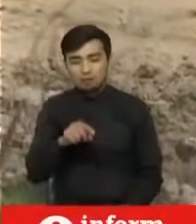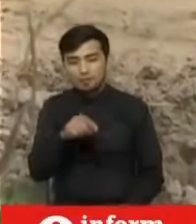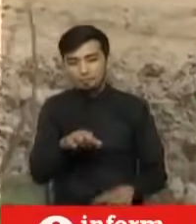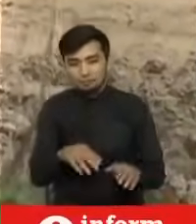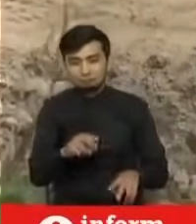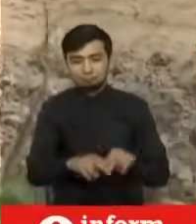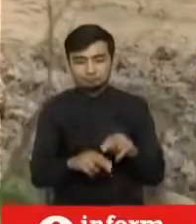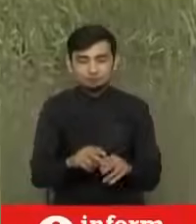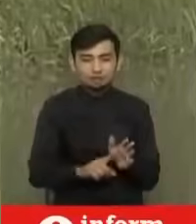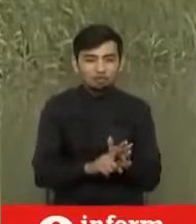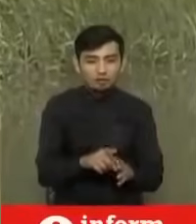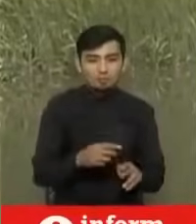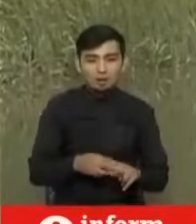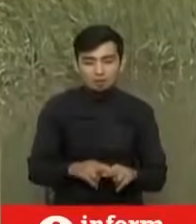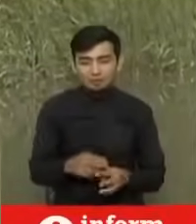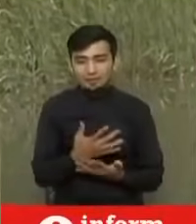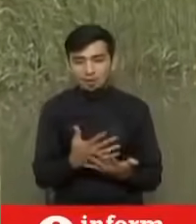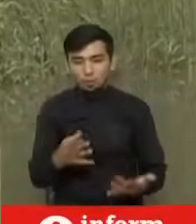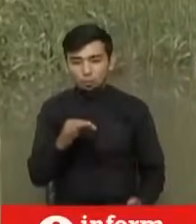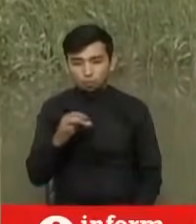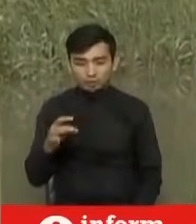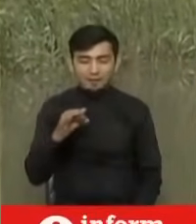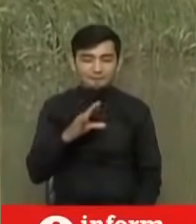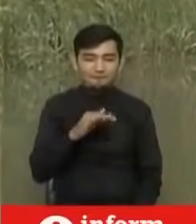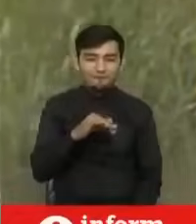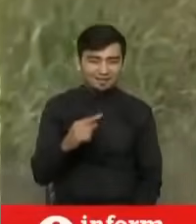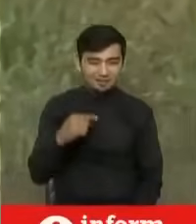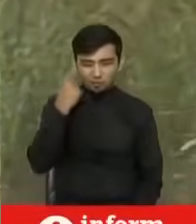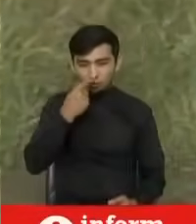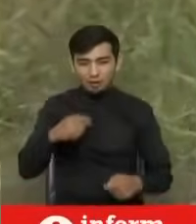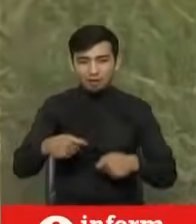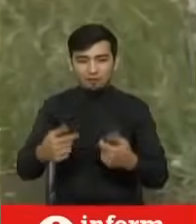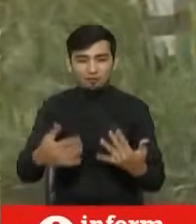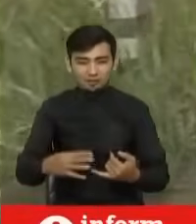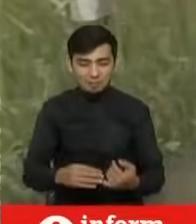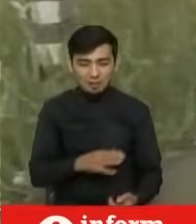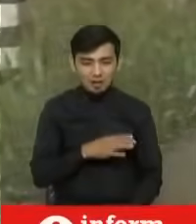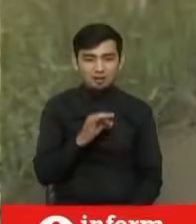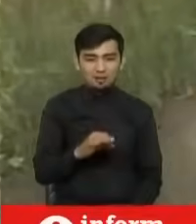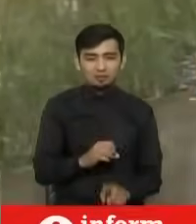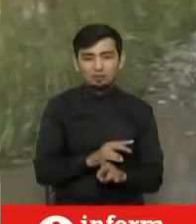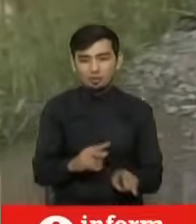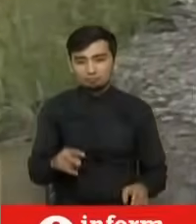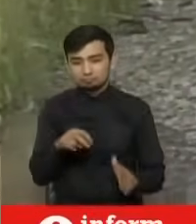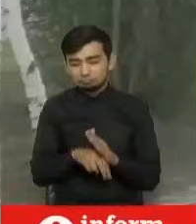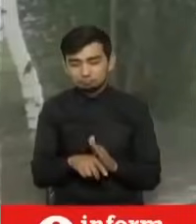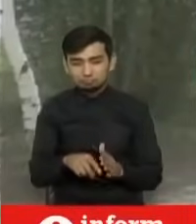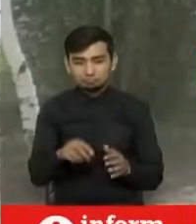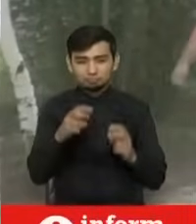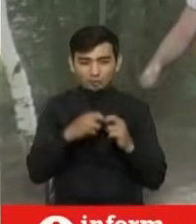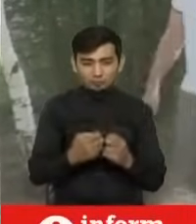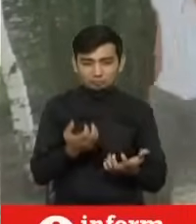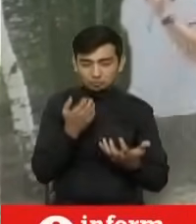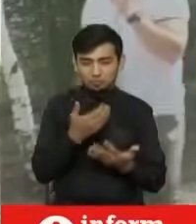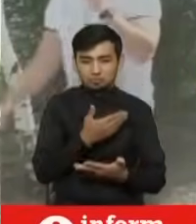строительство поэтому его отдали нескольким юридическим и физическим лицам при этом никаких геологических изысканий не проводят это не в